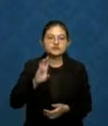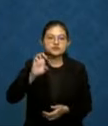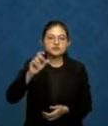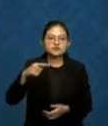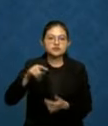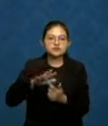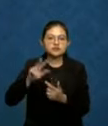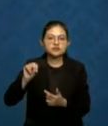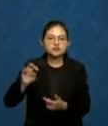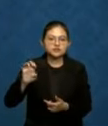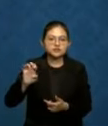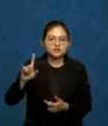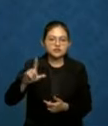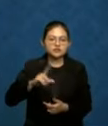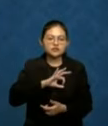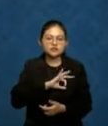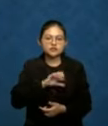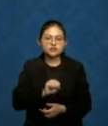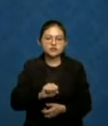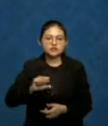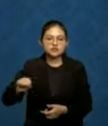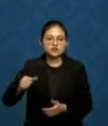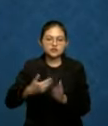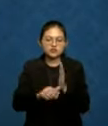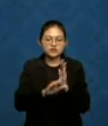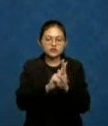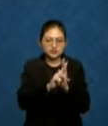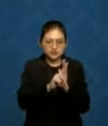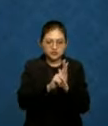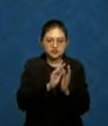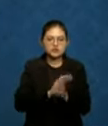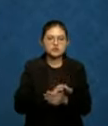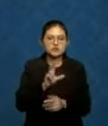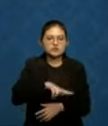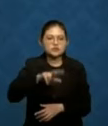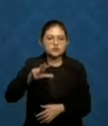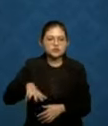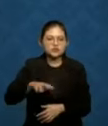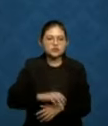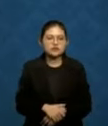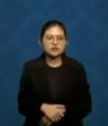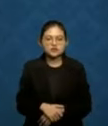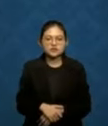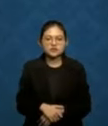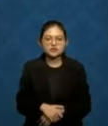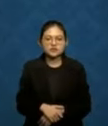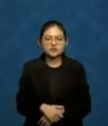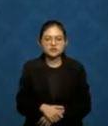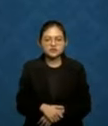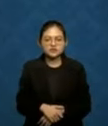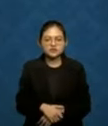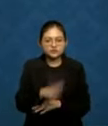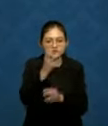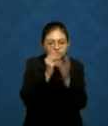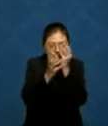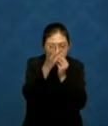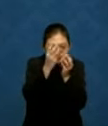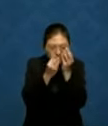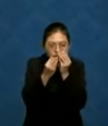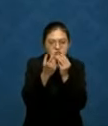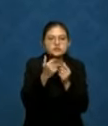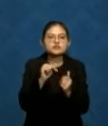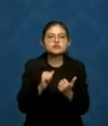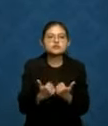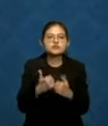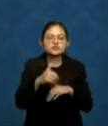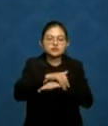คำวงศ์สมาชิกสภาผู้แทนราษฎรจังหวัดขอนแก่นเขต 8พรรคเพื่อไทยจากที่ดิฉันได้ศึกษารายงานของผู้สอบบัญชี